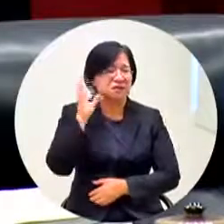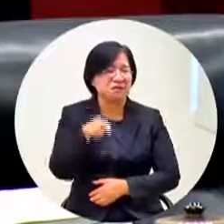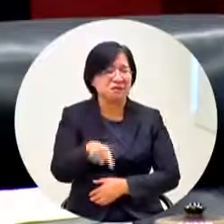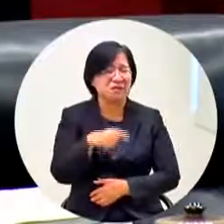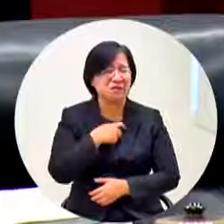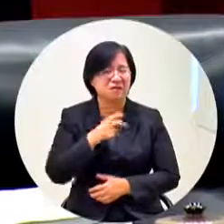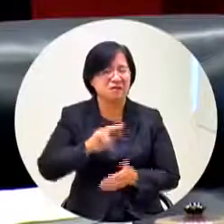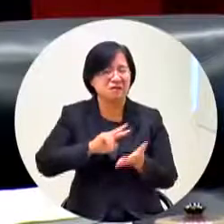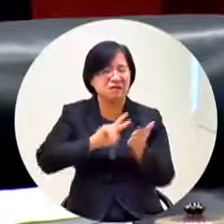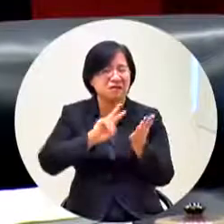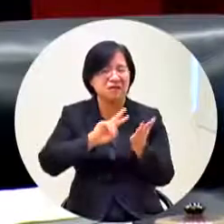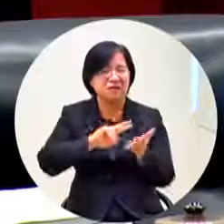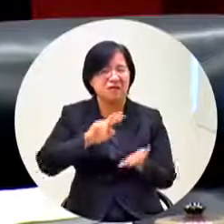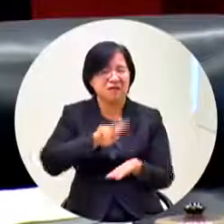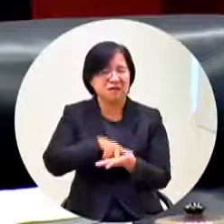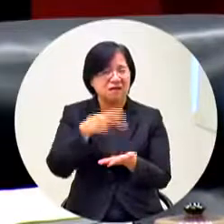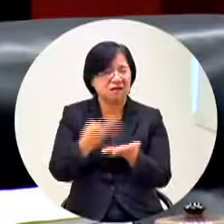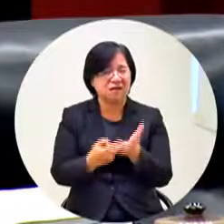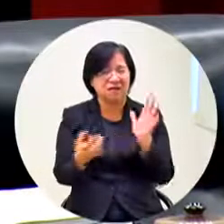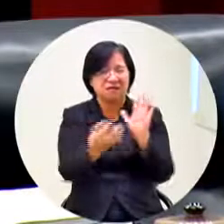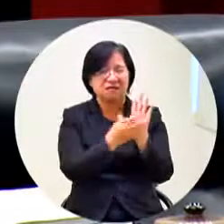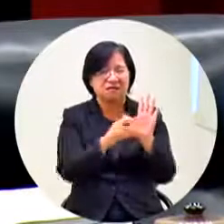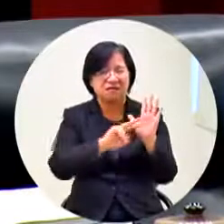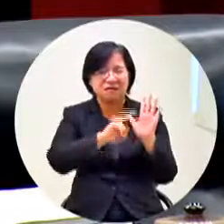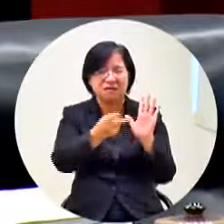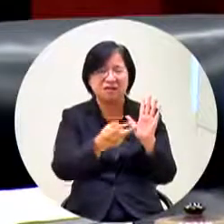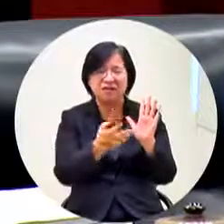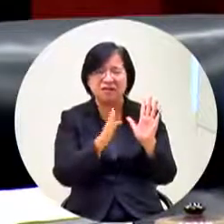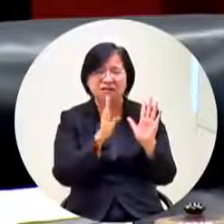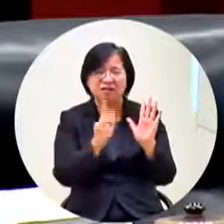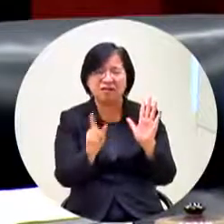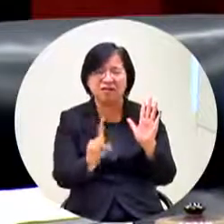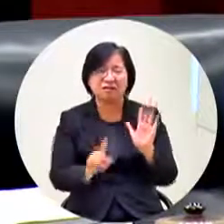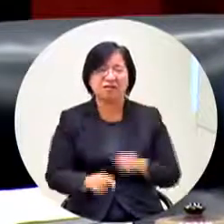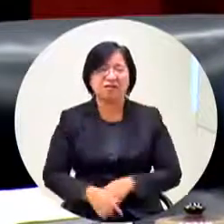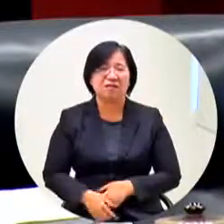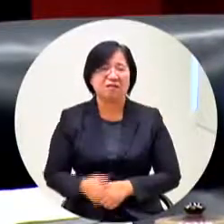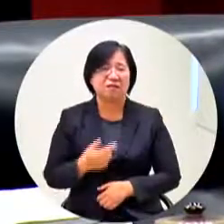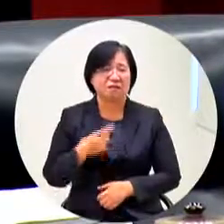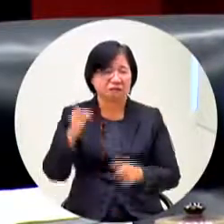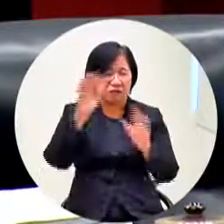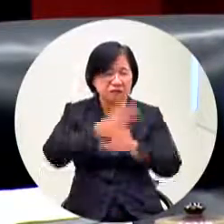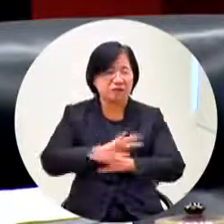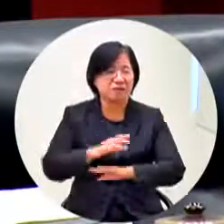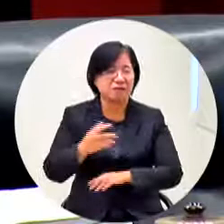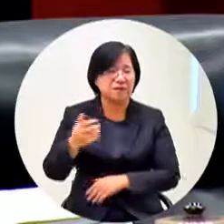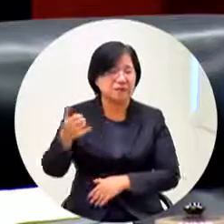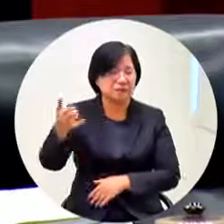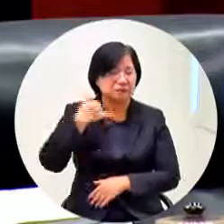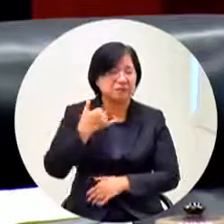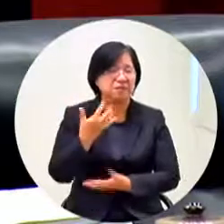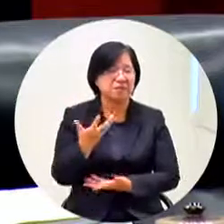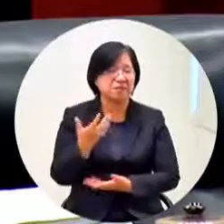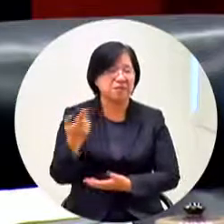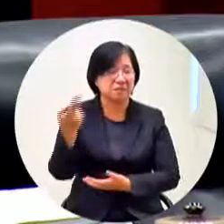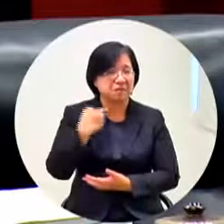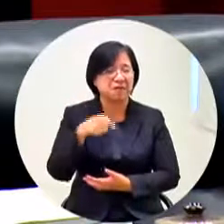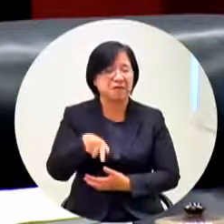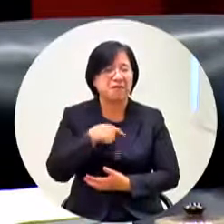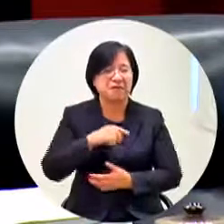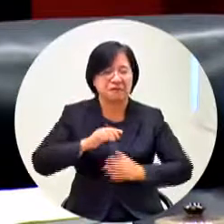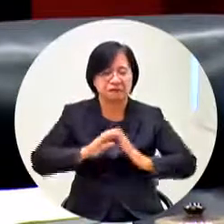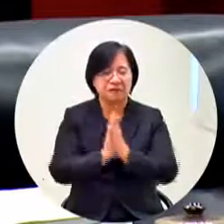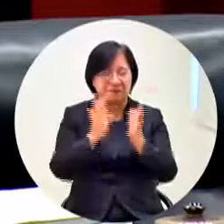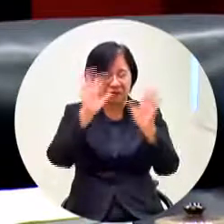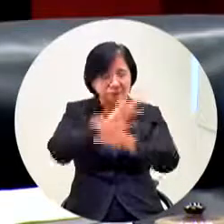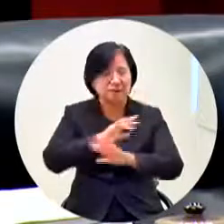吗？据我所了解的，前一个晚上接到指令，马上连夜就去赶。这